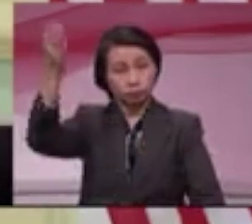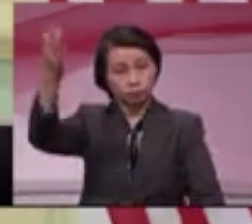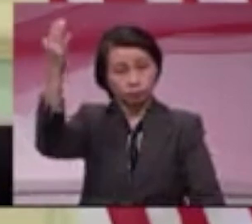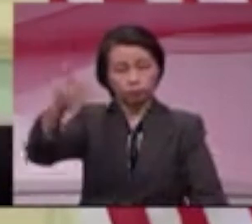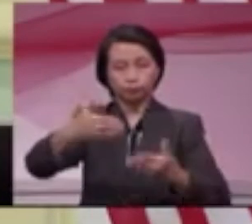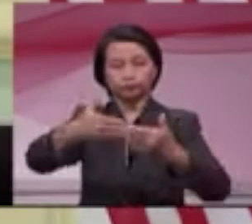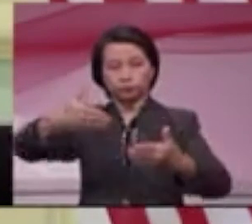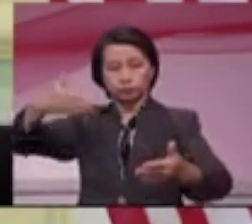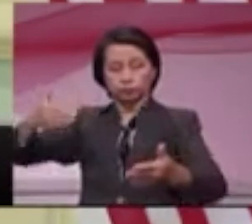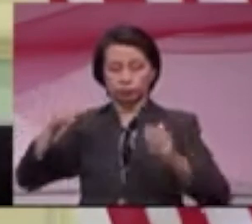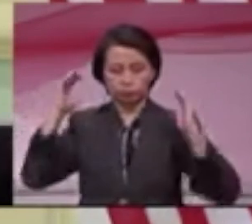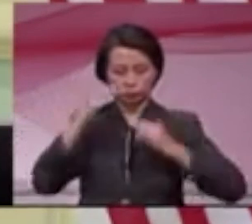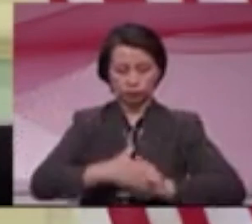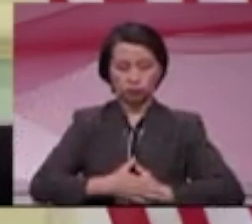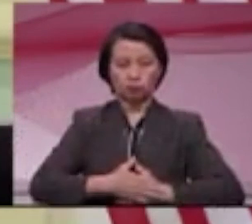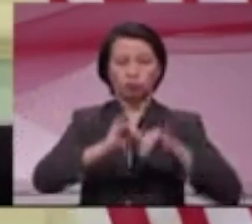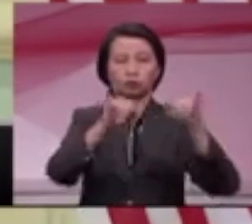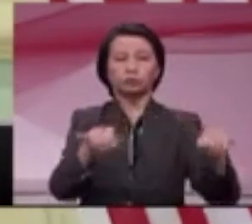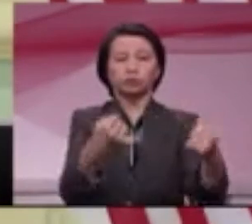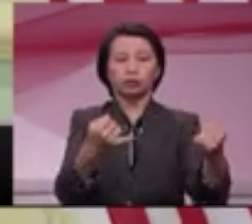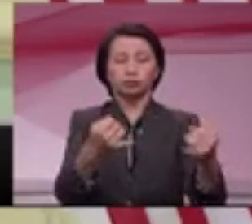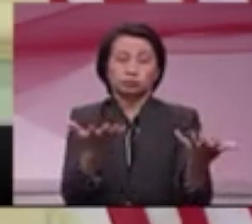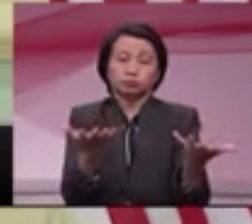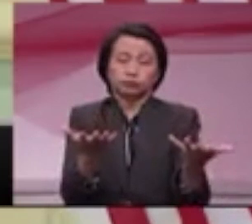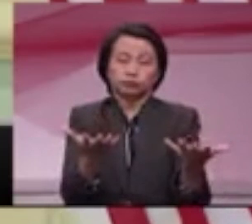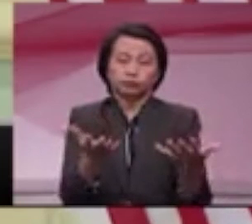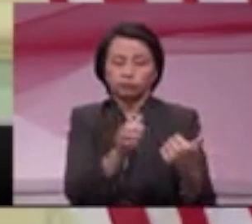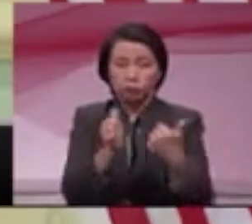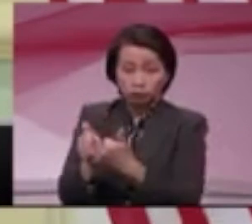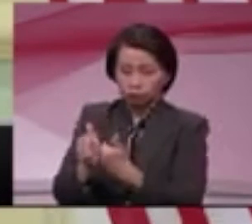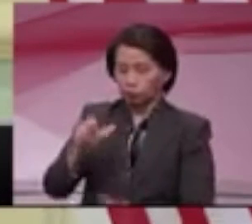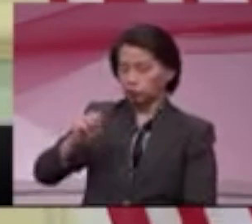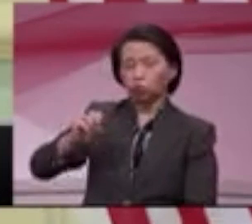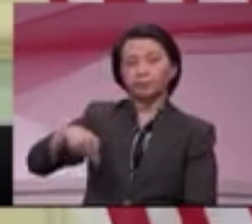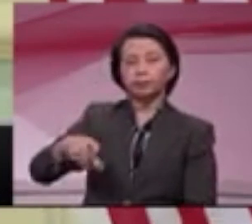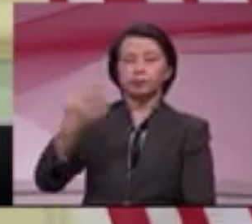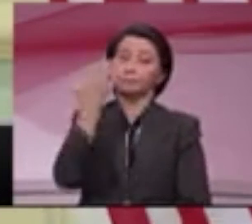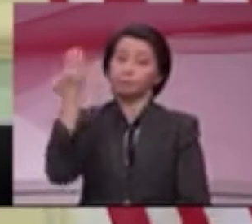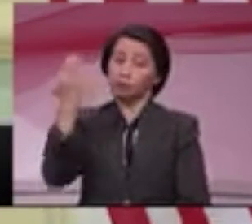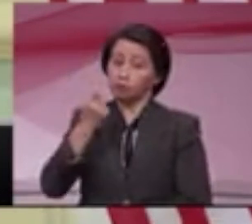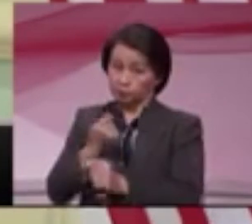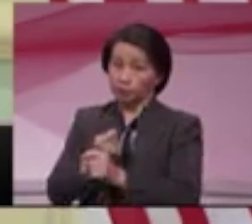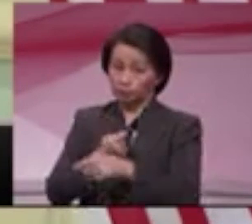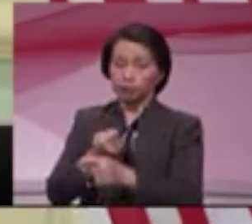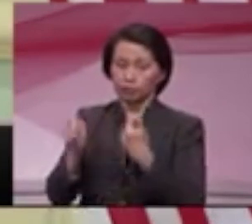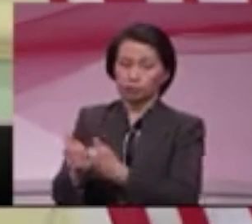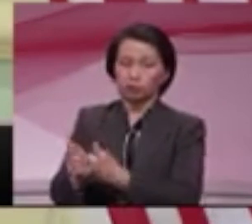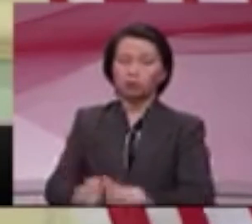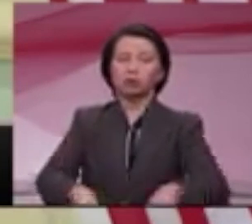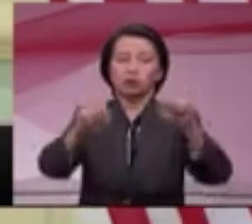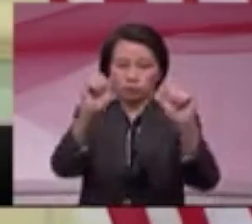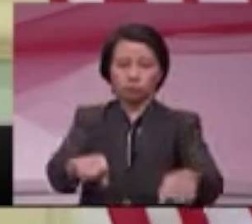sebelum solat Jumaat tertakluk kepada SOP biasa yang ditetapkan dan ianya